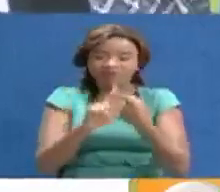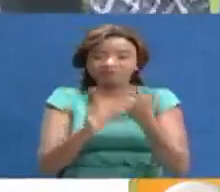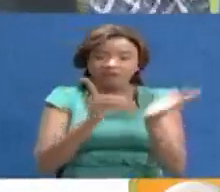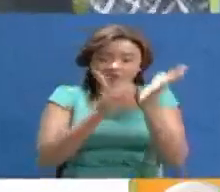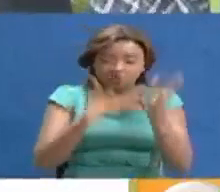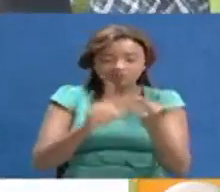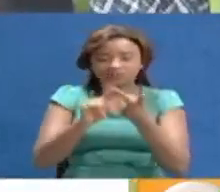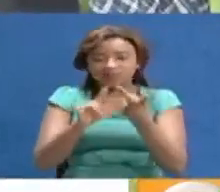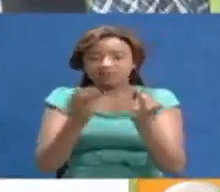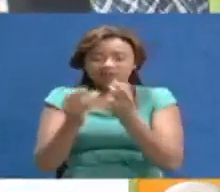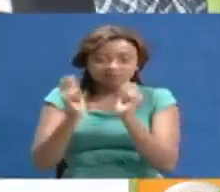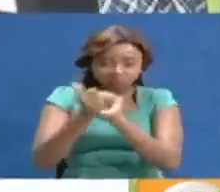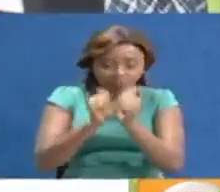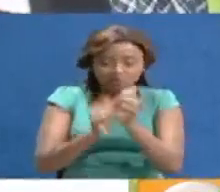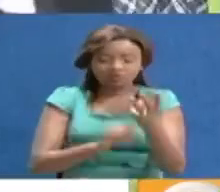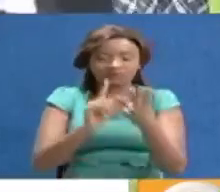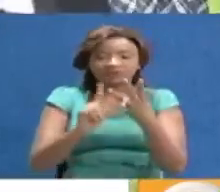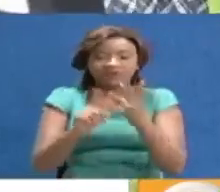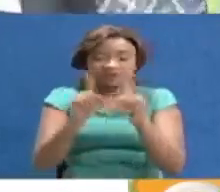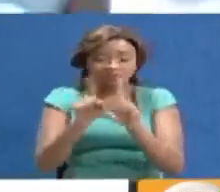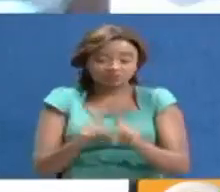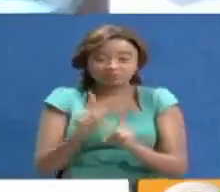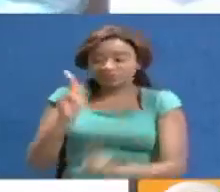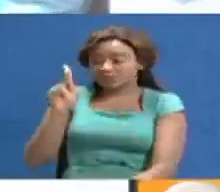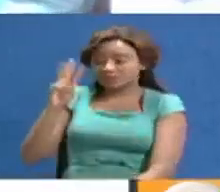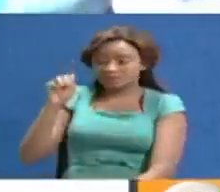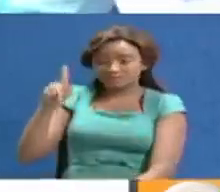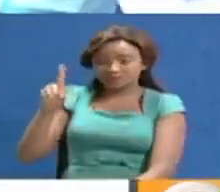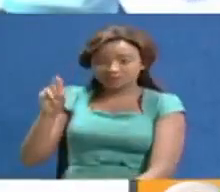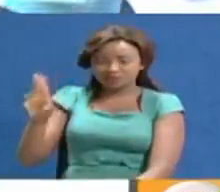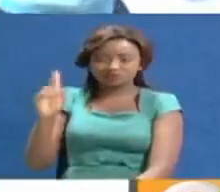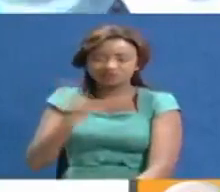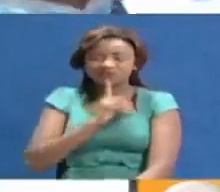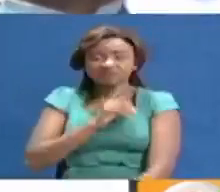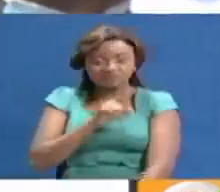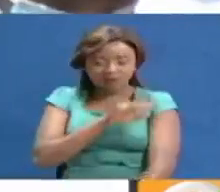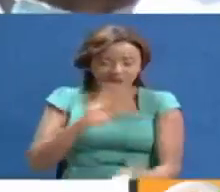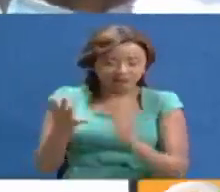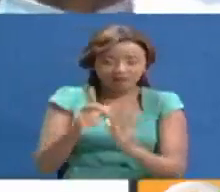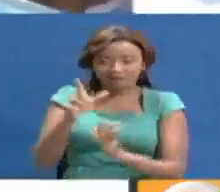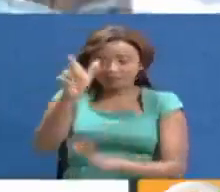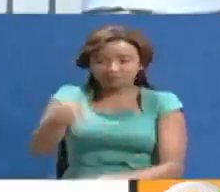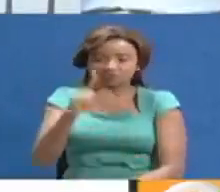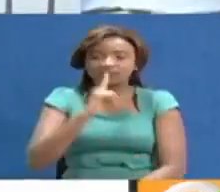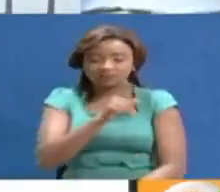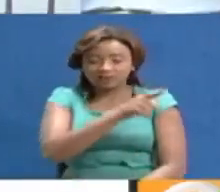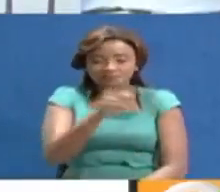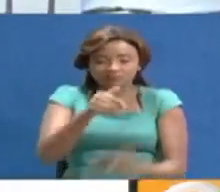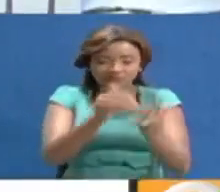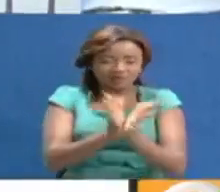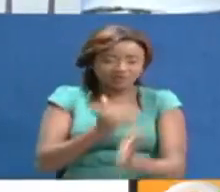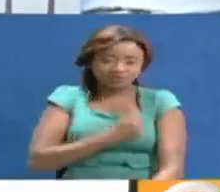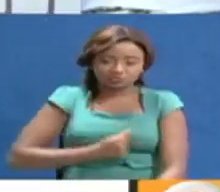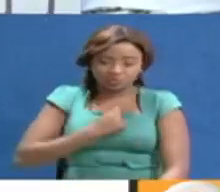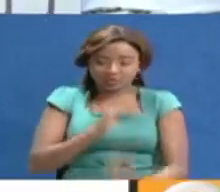kidini. Muungano wa madaktari KMP Edu pia ulitoa risala zao kwa familia ya Dr. Mogusu na